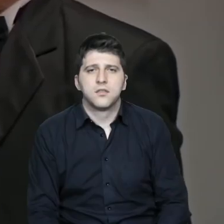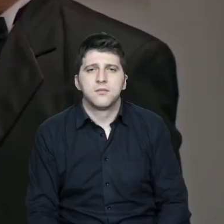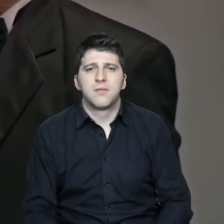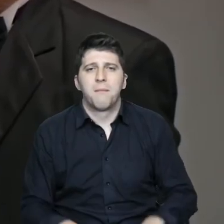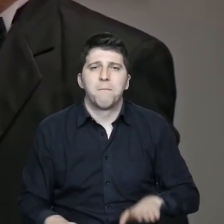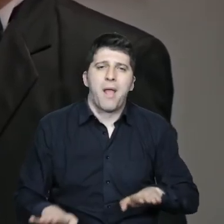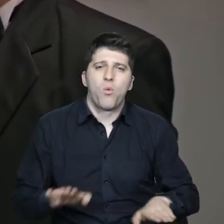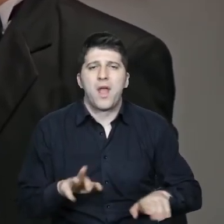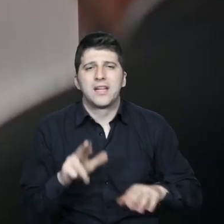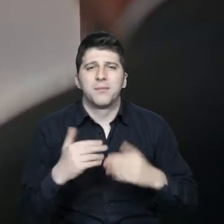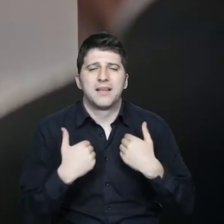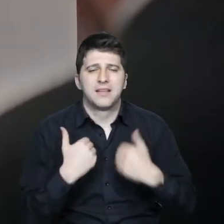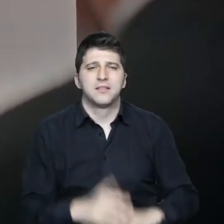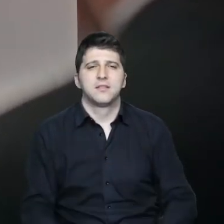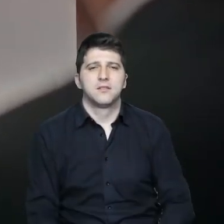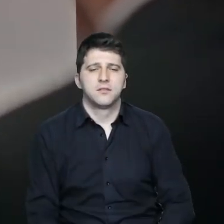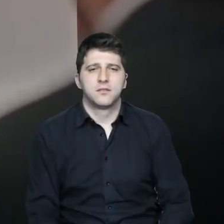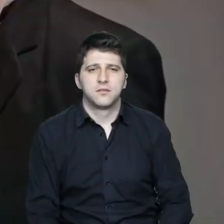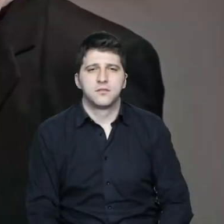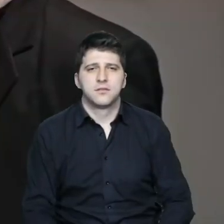Penguen şekli.